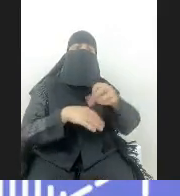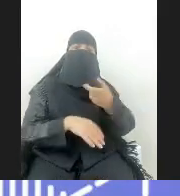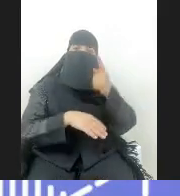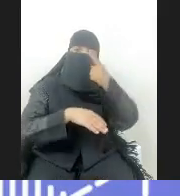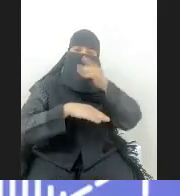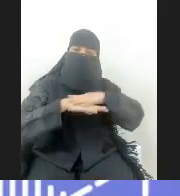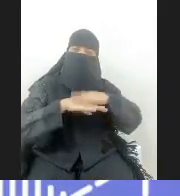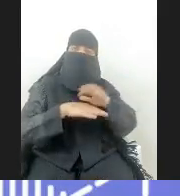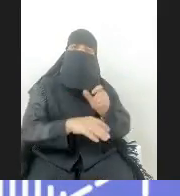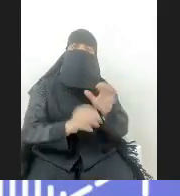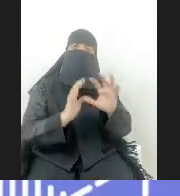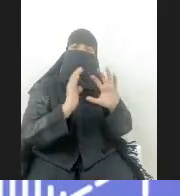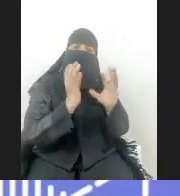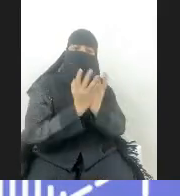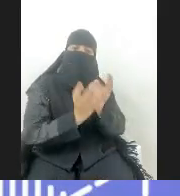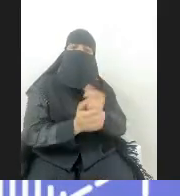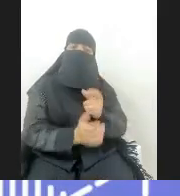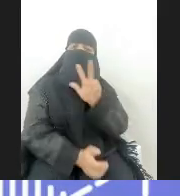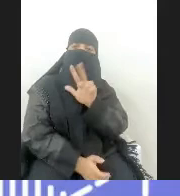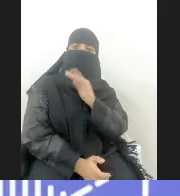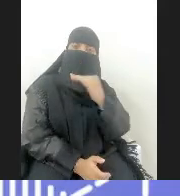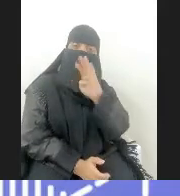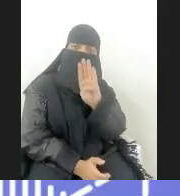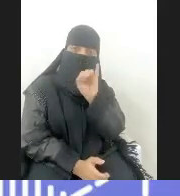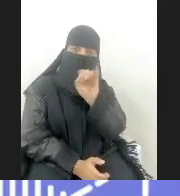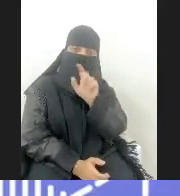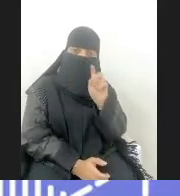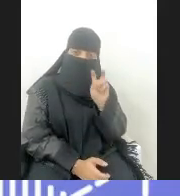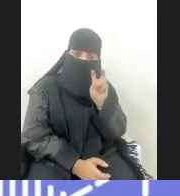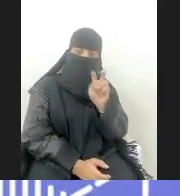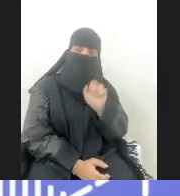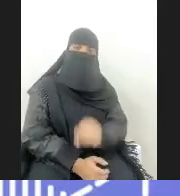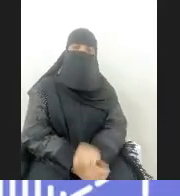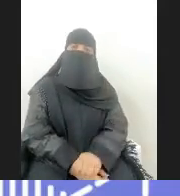وباسمكم جميعاً نرحب بهم، وأيضاً يمكنكم